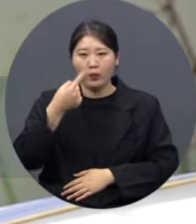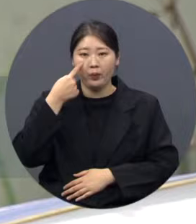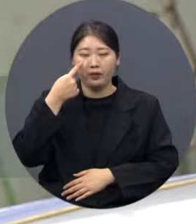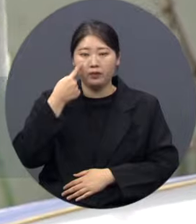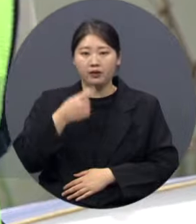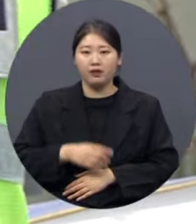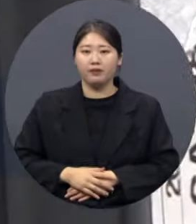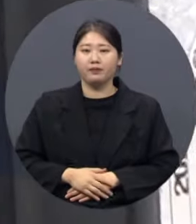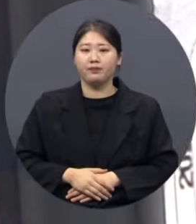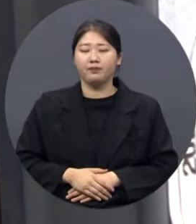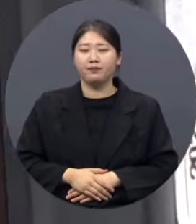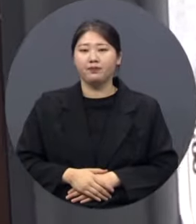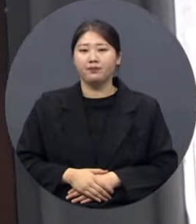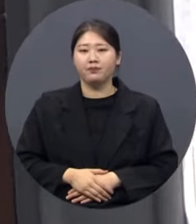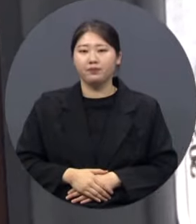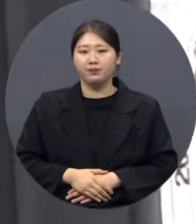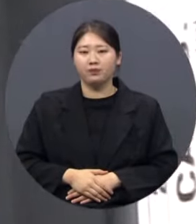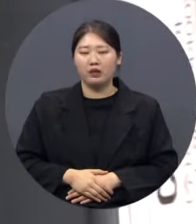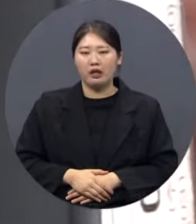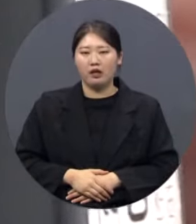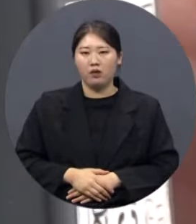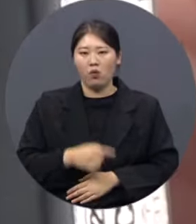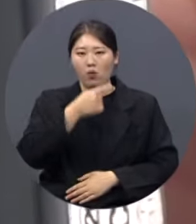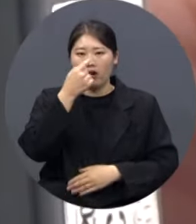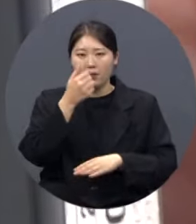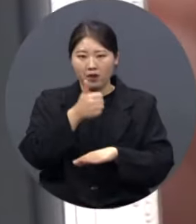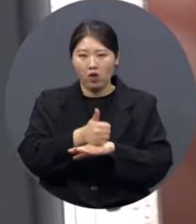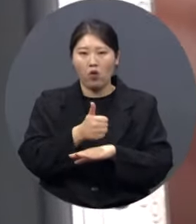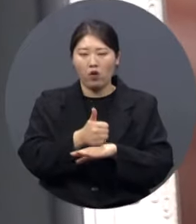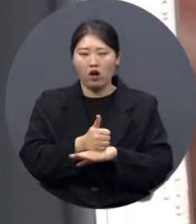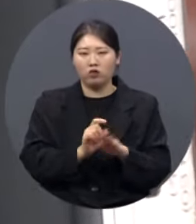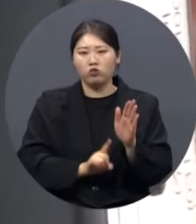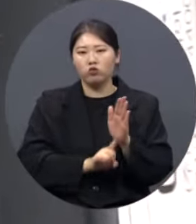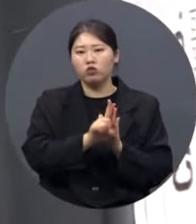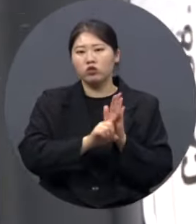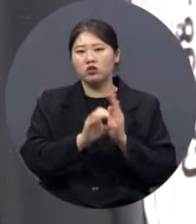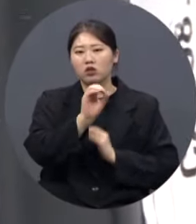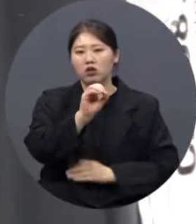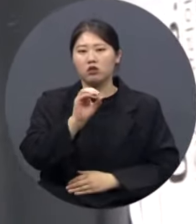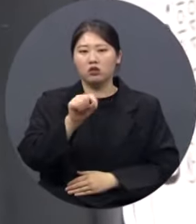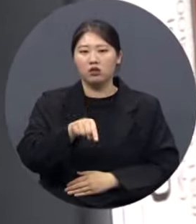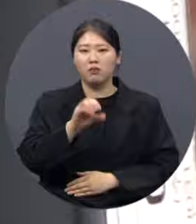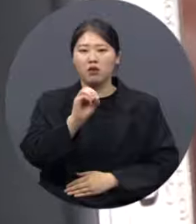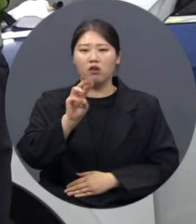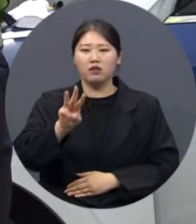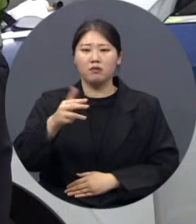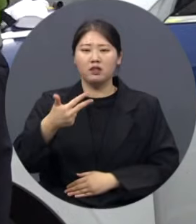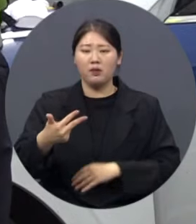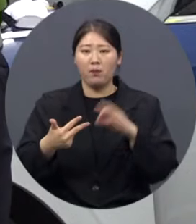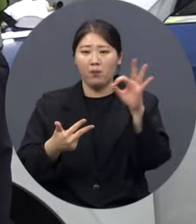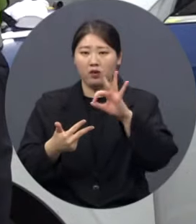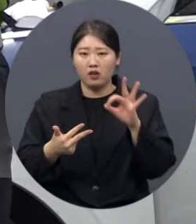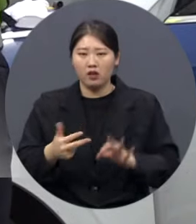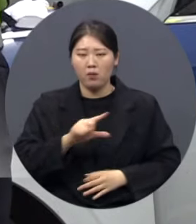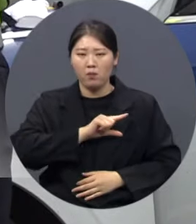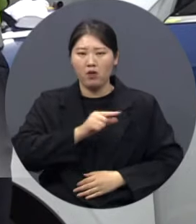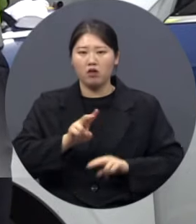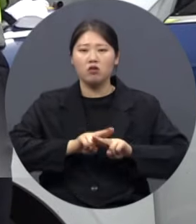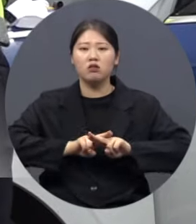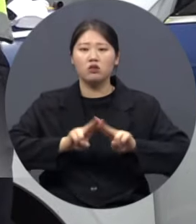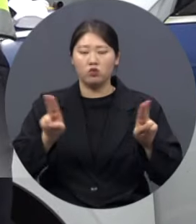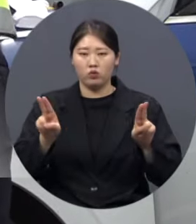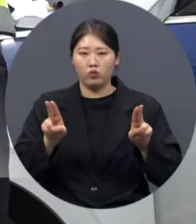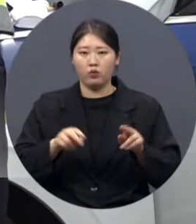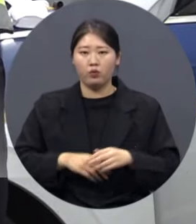더. 됐습니다. 측정 결과 혈중 알코올 농도는 0.037%, 면허 정지